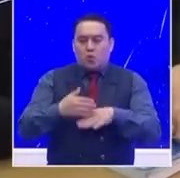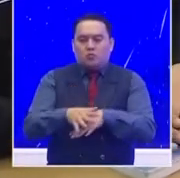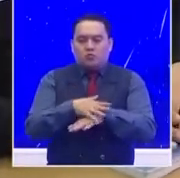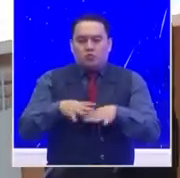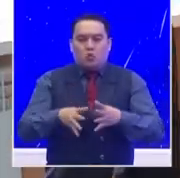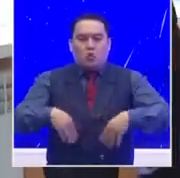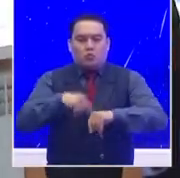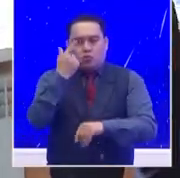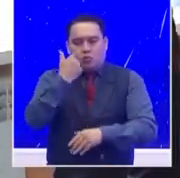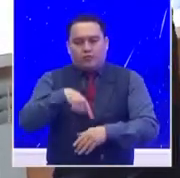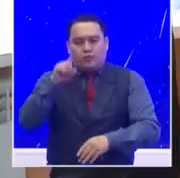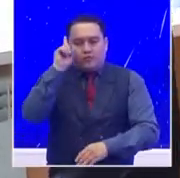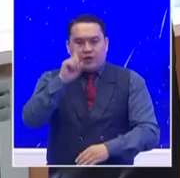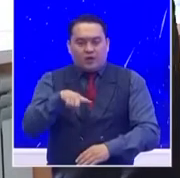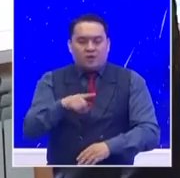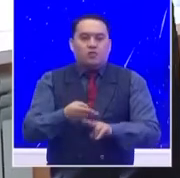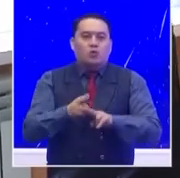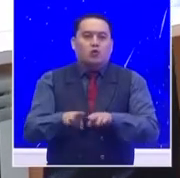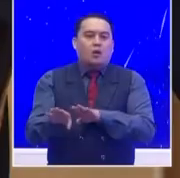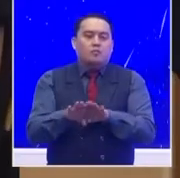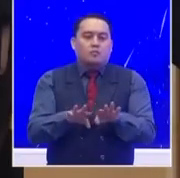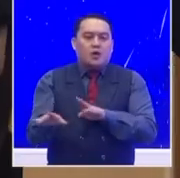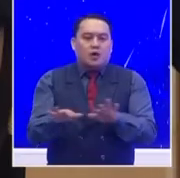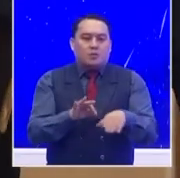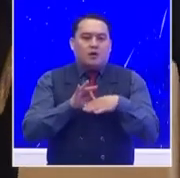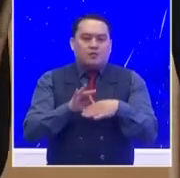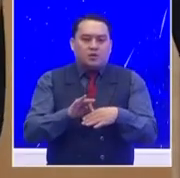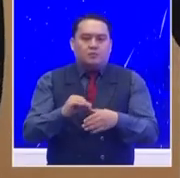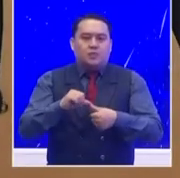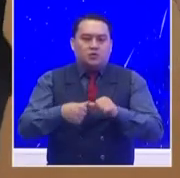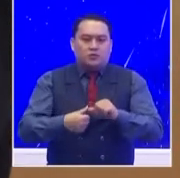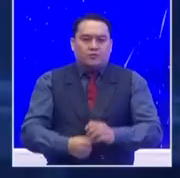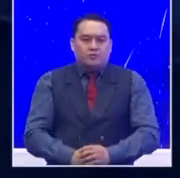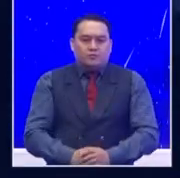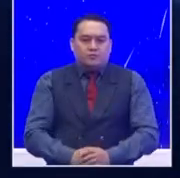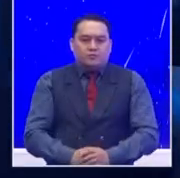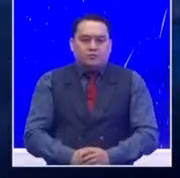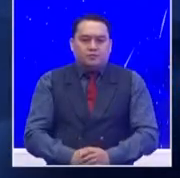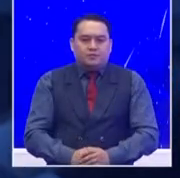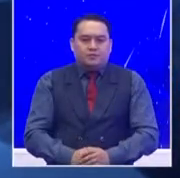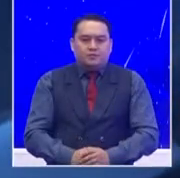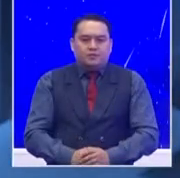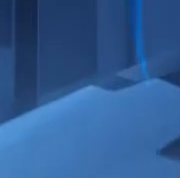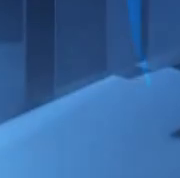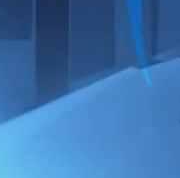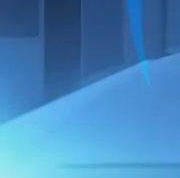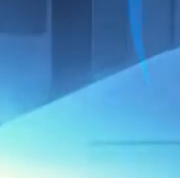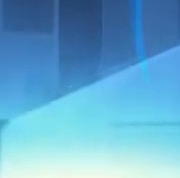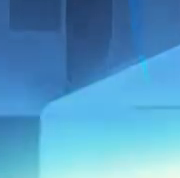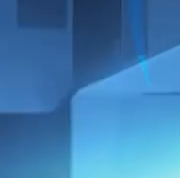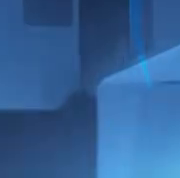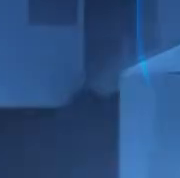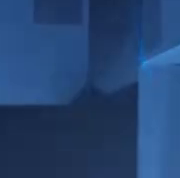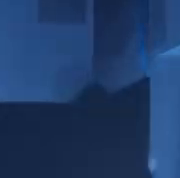уверены бранд мистер и подобные мероприятия будут проводиться на постоянной основе номера нет ap ap zanussi по в телеканал